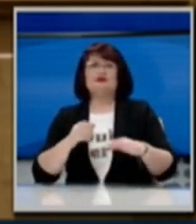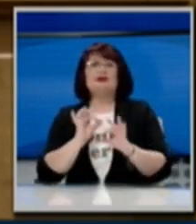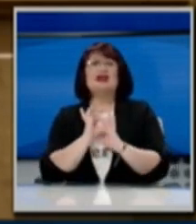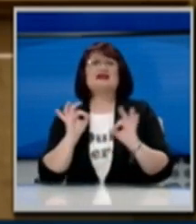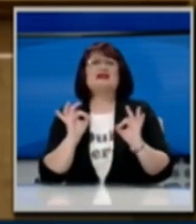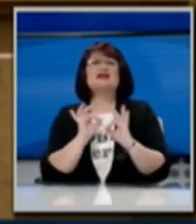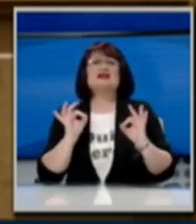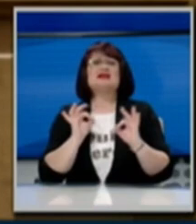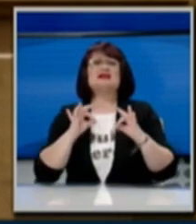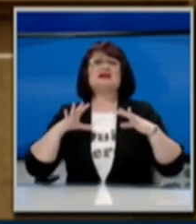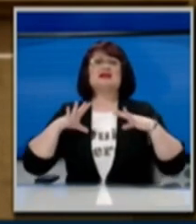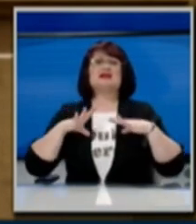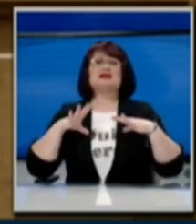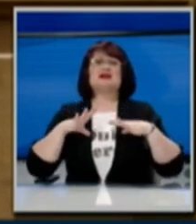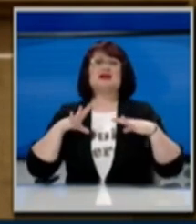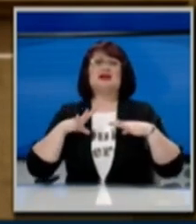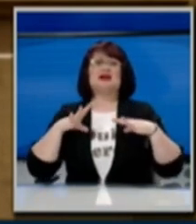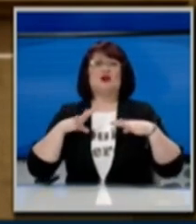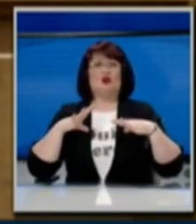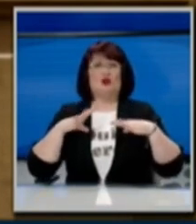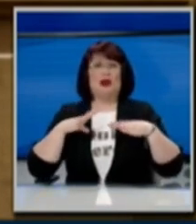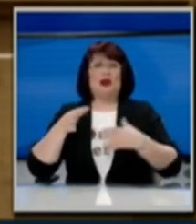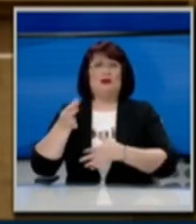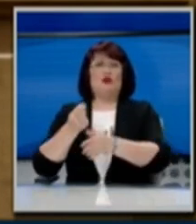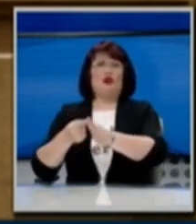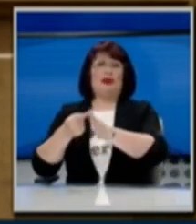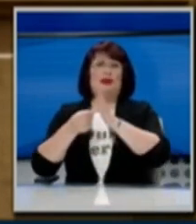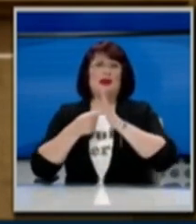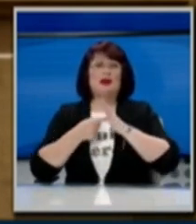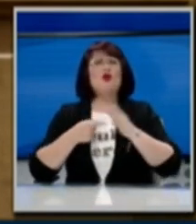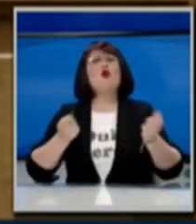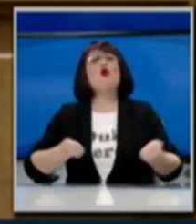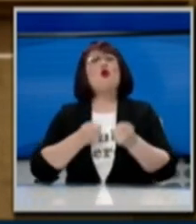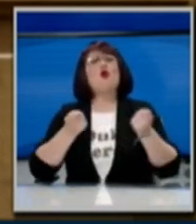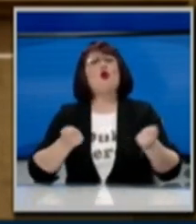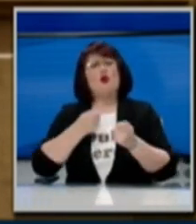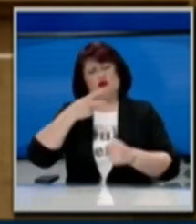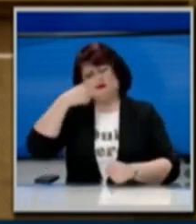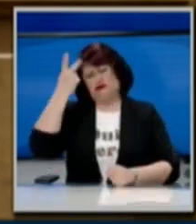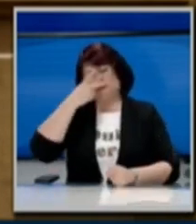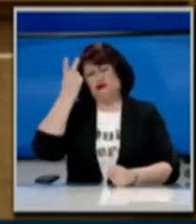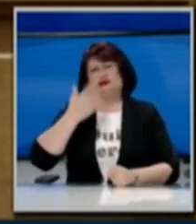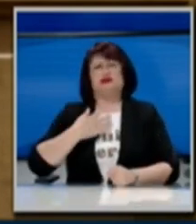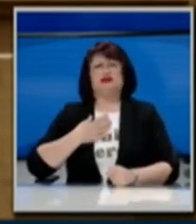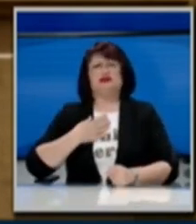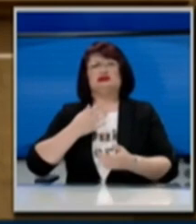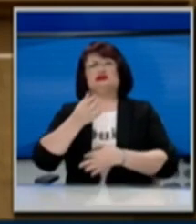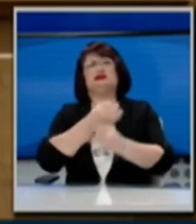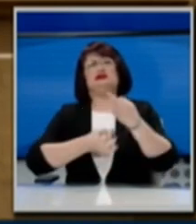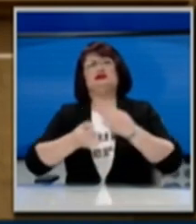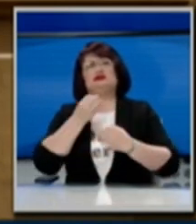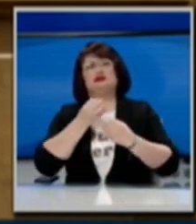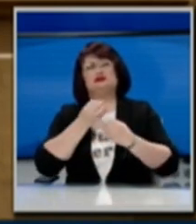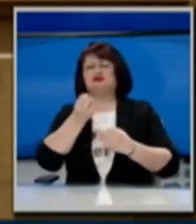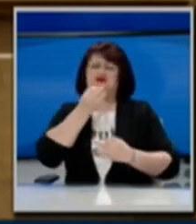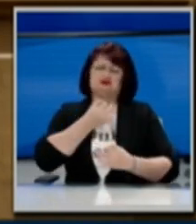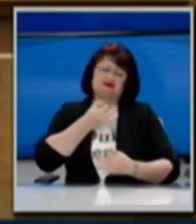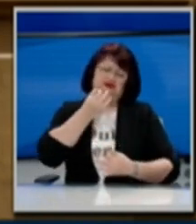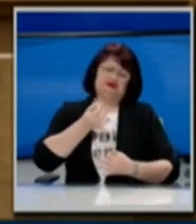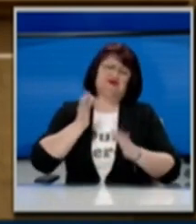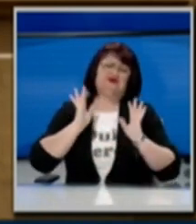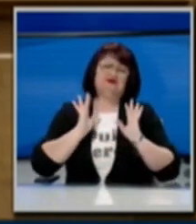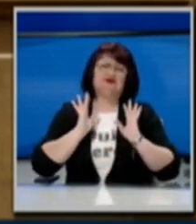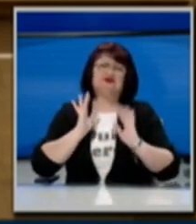σιγουριάς πως ό,τι και να γίνει, ό,τι και να κάνετε, ό,τι και να πείτε ή να μην πείτε,